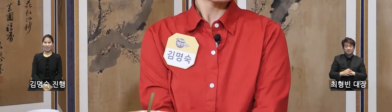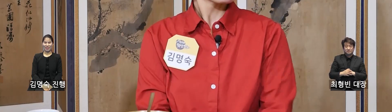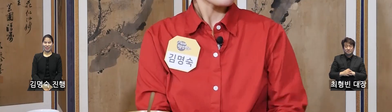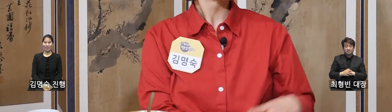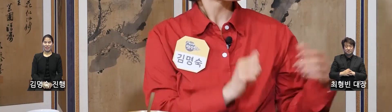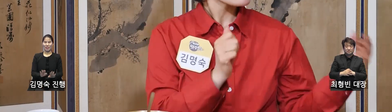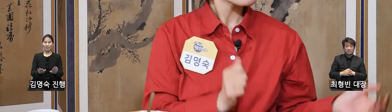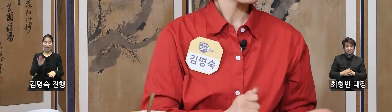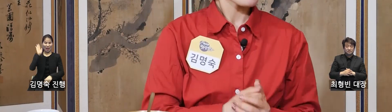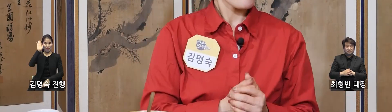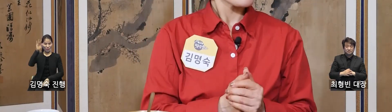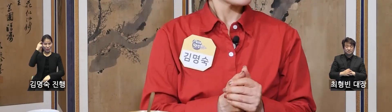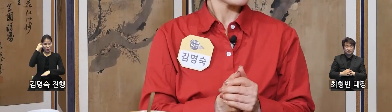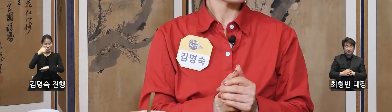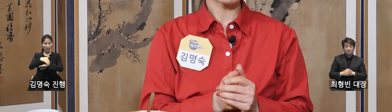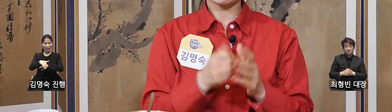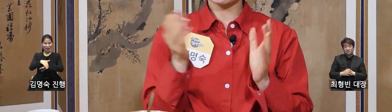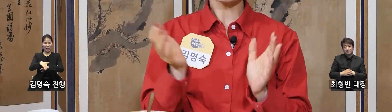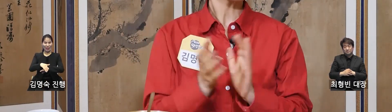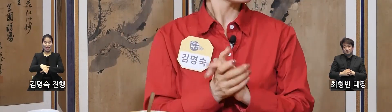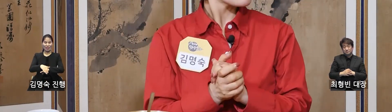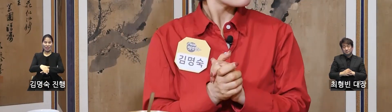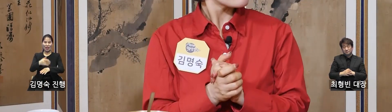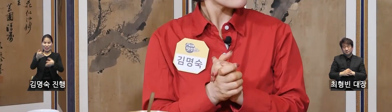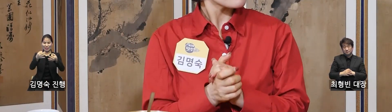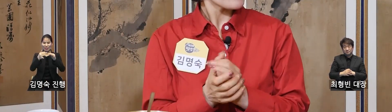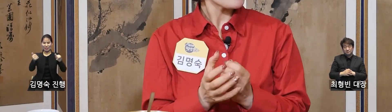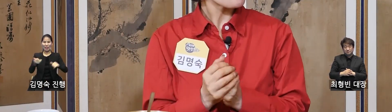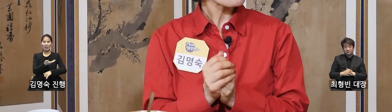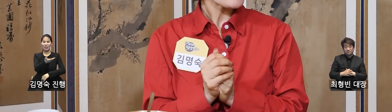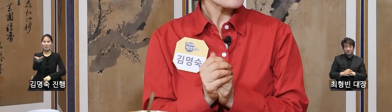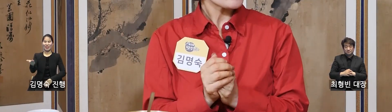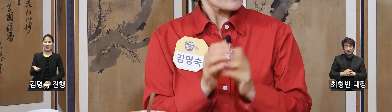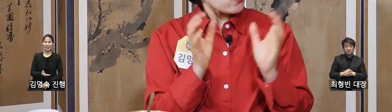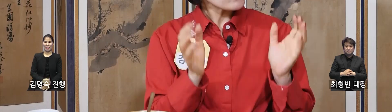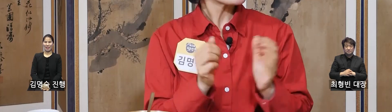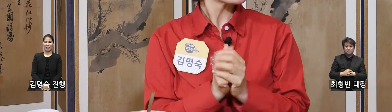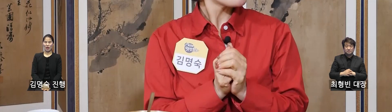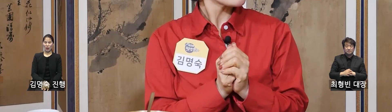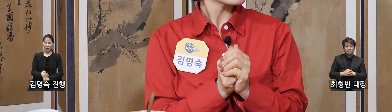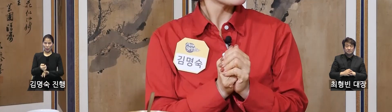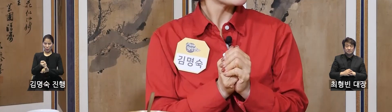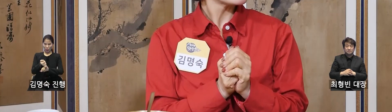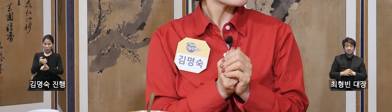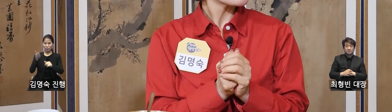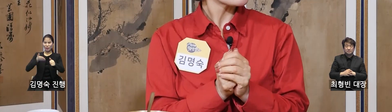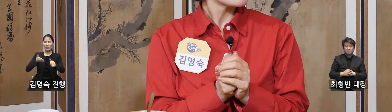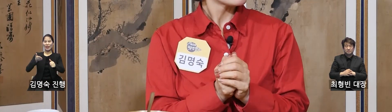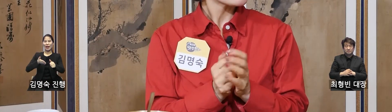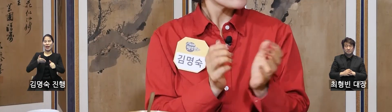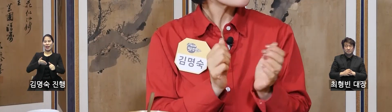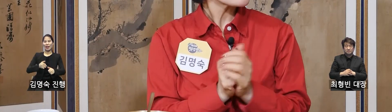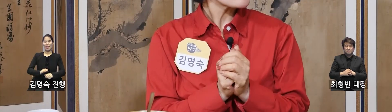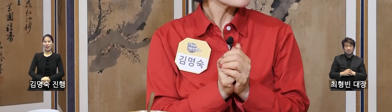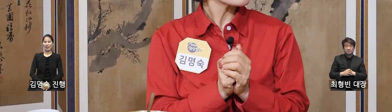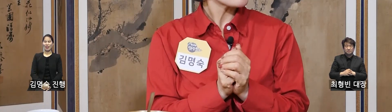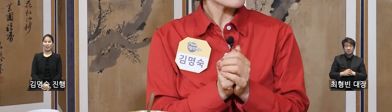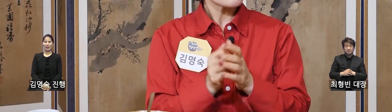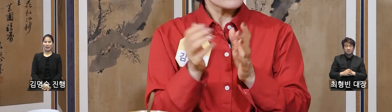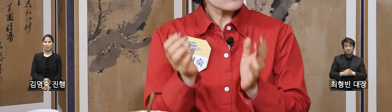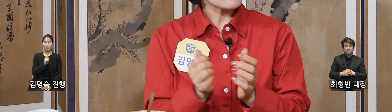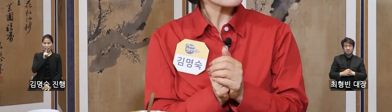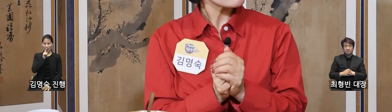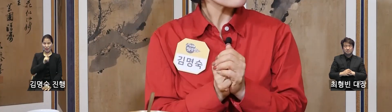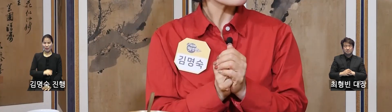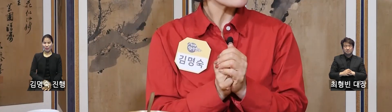자 우리 앞으로 계획이나 또 를 시청자 여러분들 한테 또 꼭 요건 만큼은 좀 또 협조해 주시고